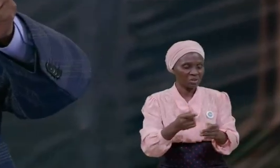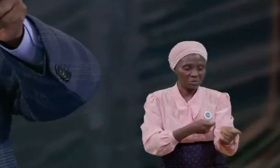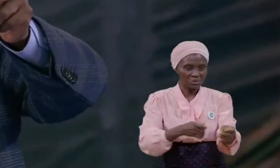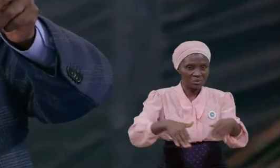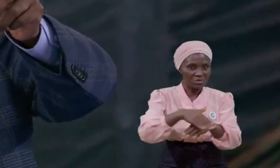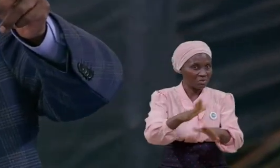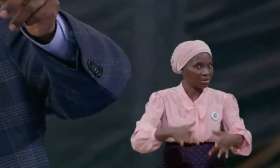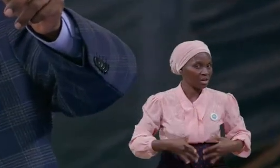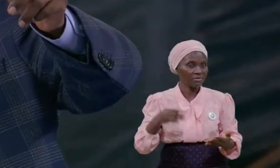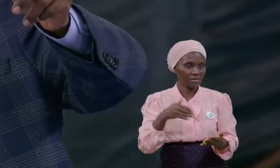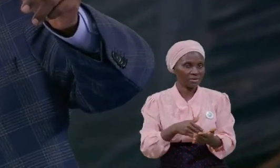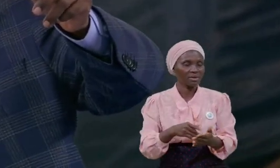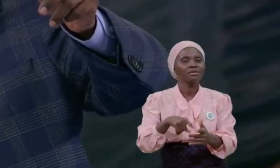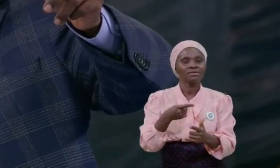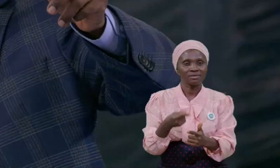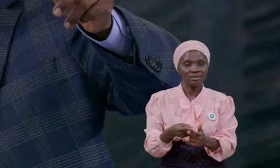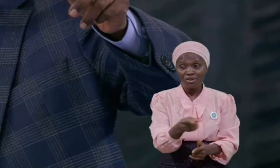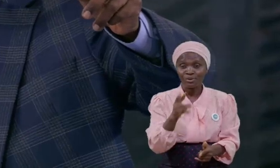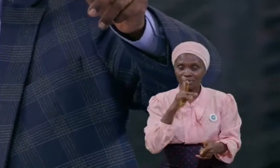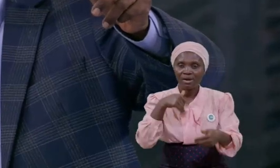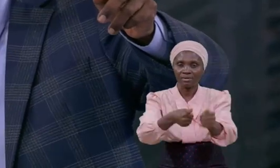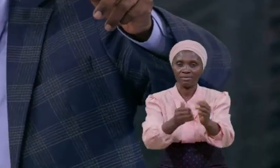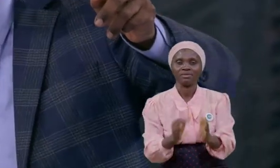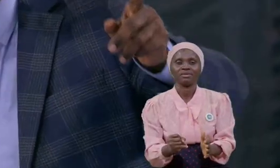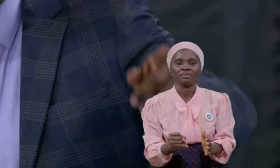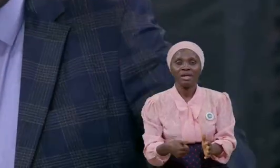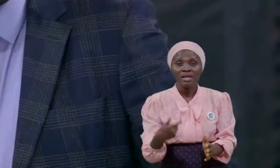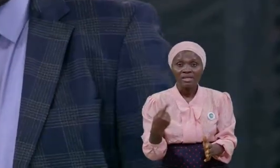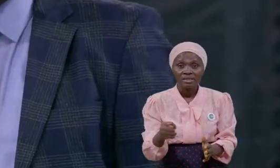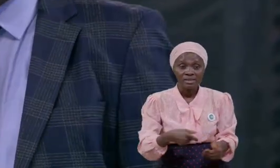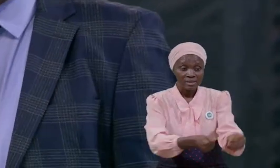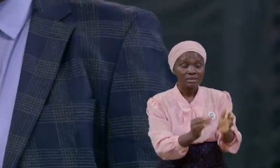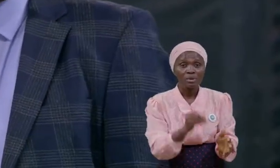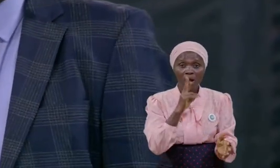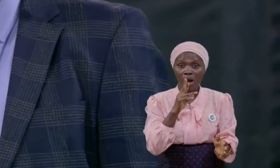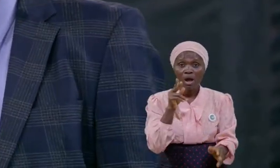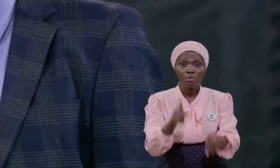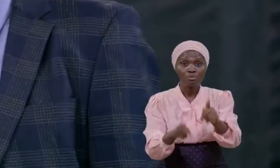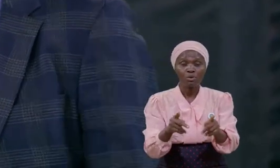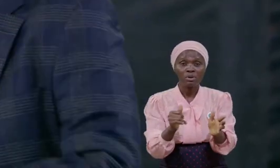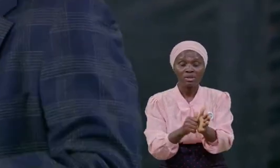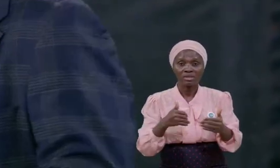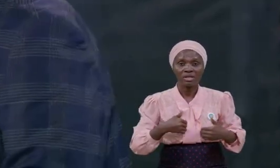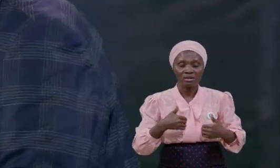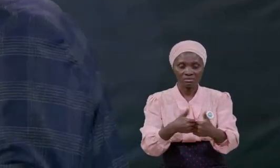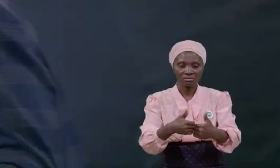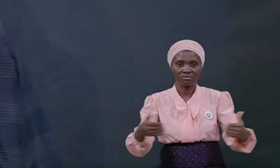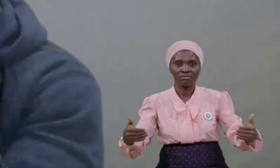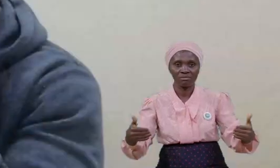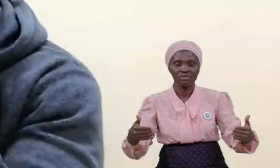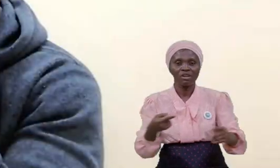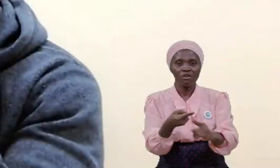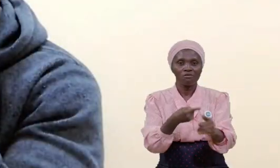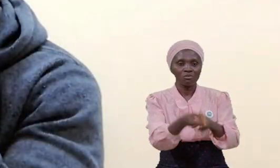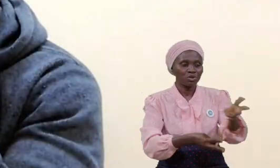Les disciples sont ceux-là qui se sont séparés du monde de la sensualité. Les disciples, ils